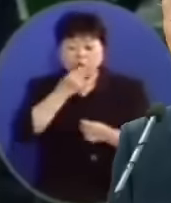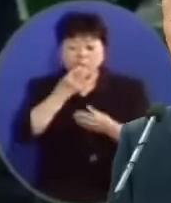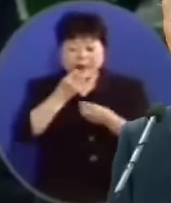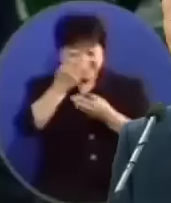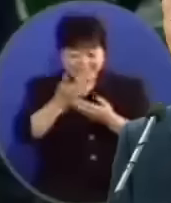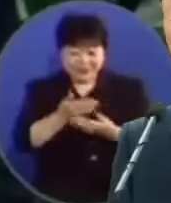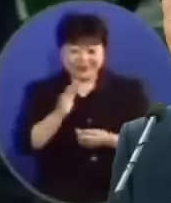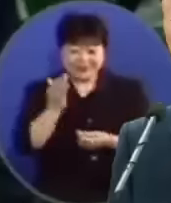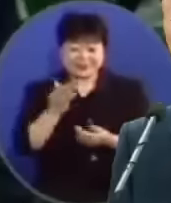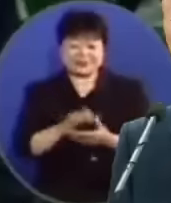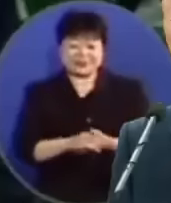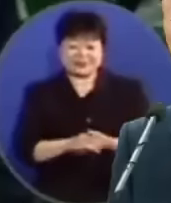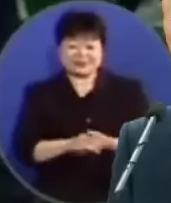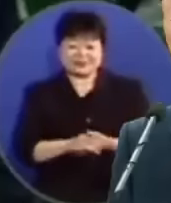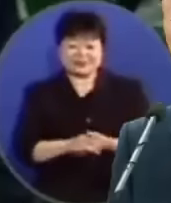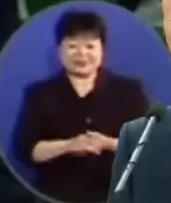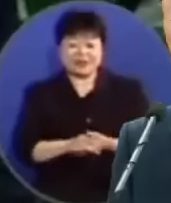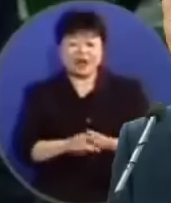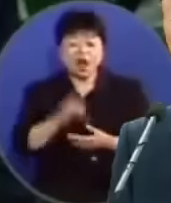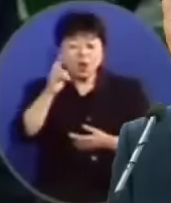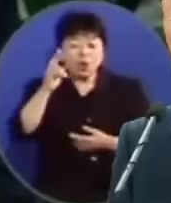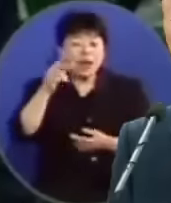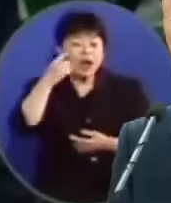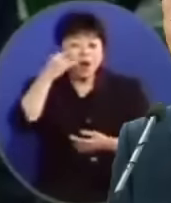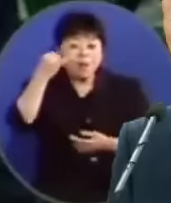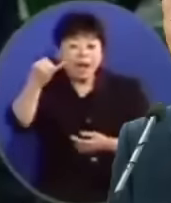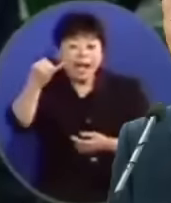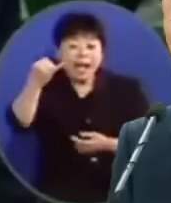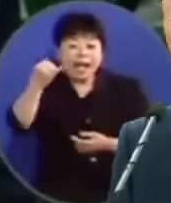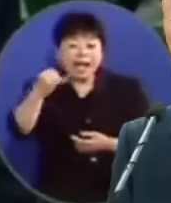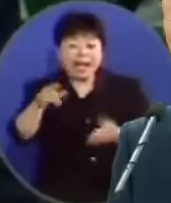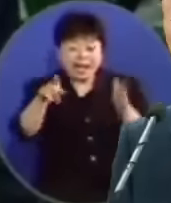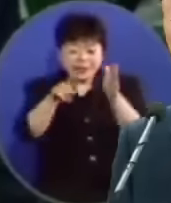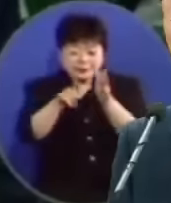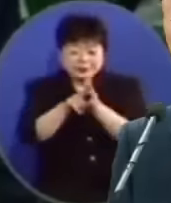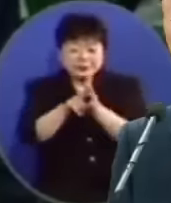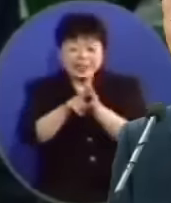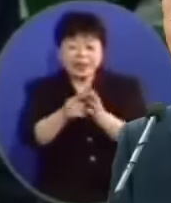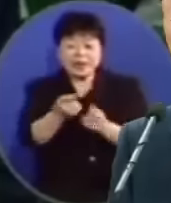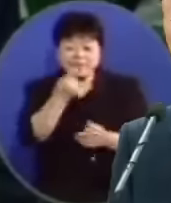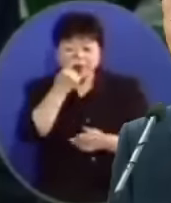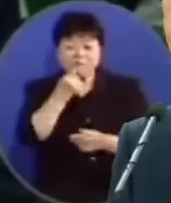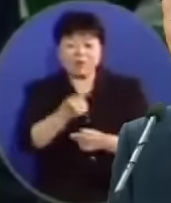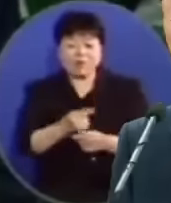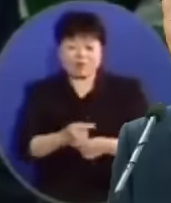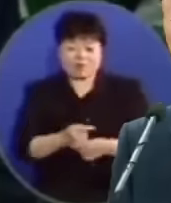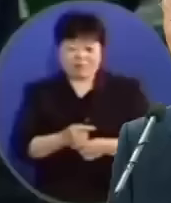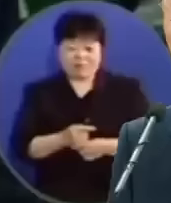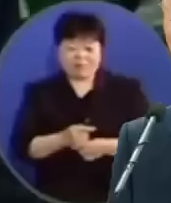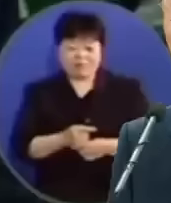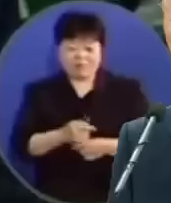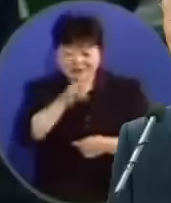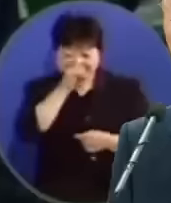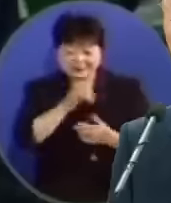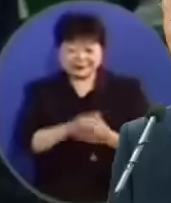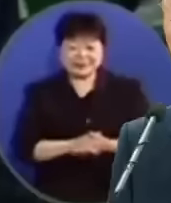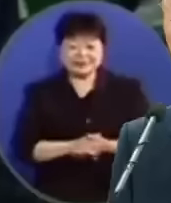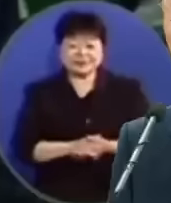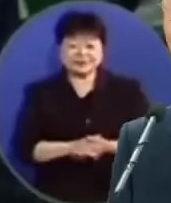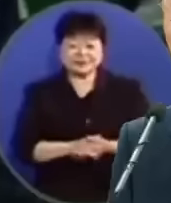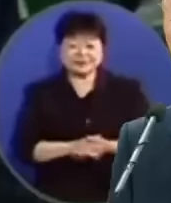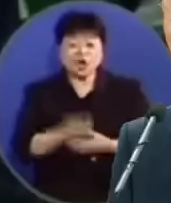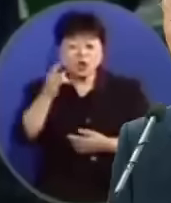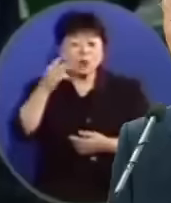받았습니다. 여기에는 평소 록펠러 어머니의 신앙 교훈과 유언이 큰 영광을 나타내는